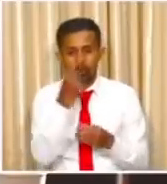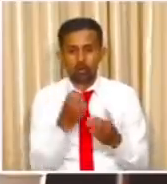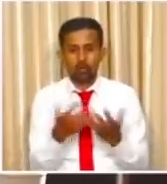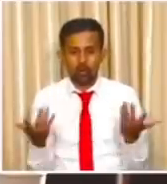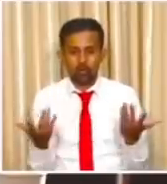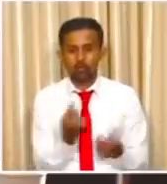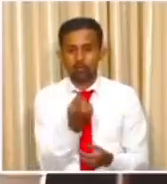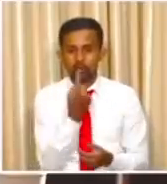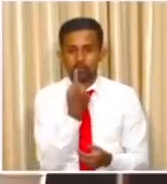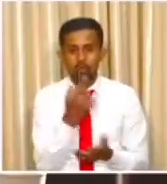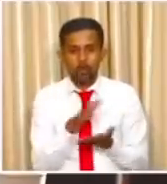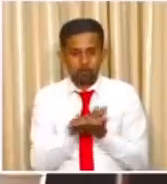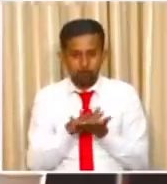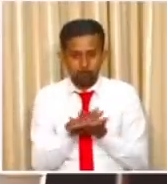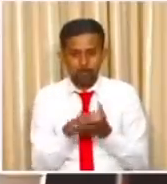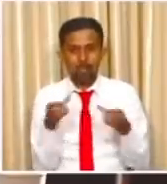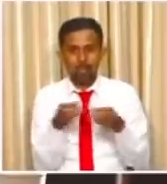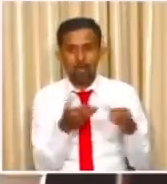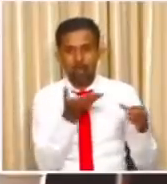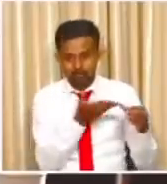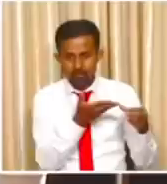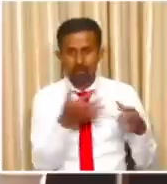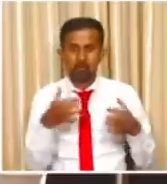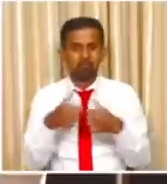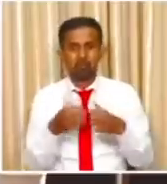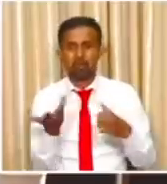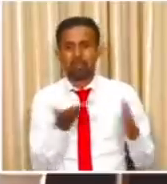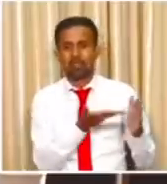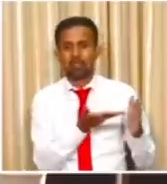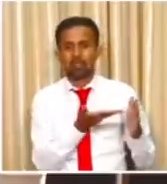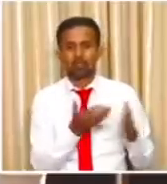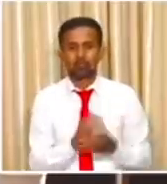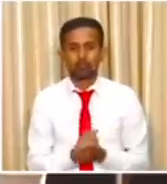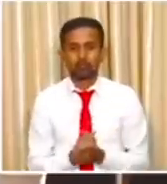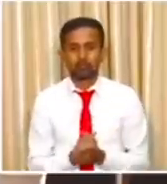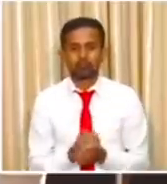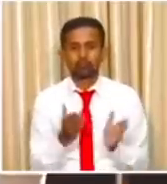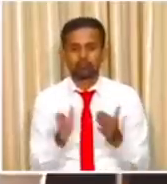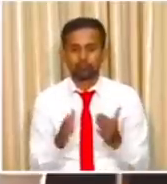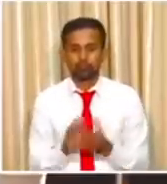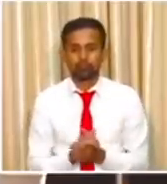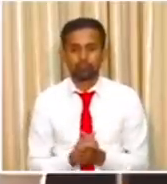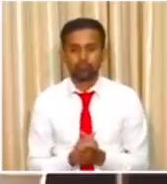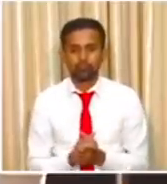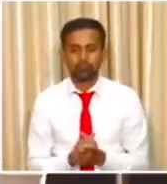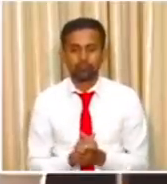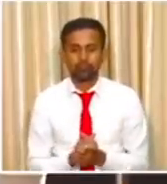කියලා. ඉතා පැහැදිලි කණ්ඩායමක් වෙනවා මේ අර්බුදෙන් ව්‍යසනයට පත් නොවුණු. ඊළඟ ගරු මන්ත්‍රීතුමනි